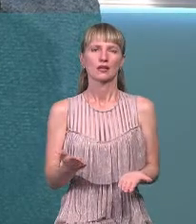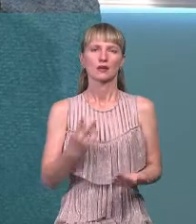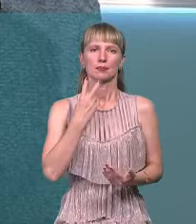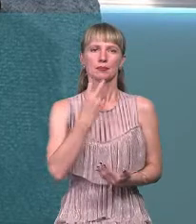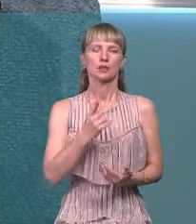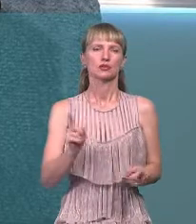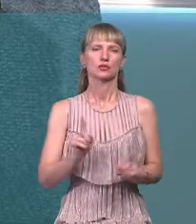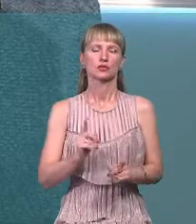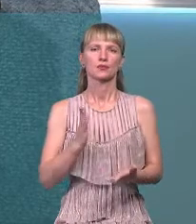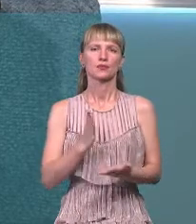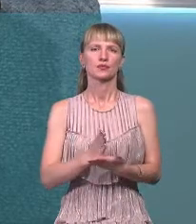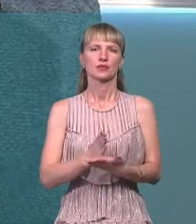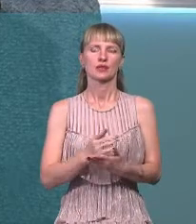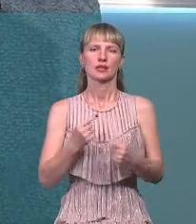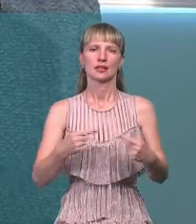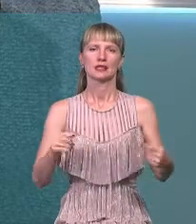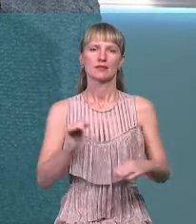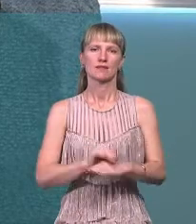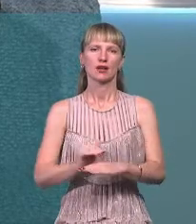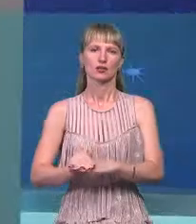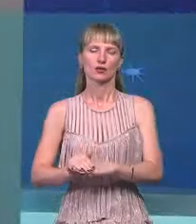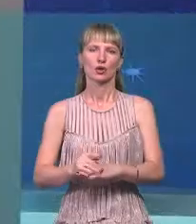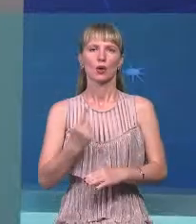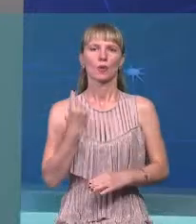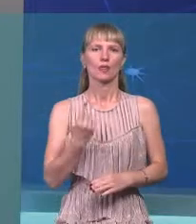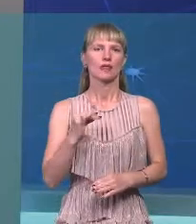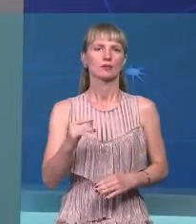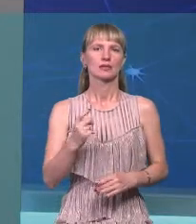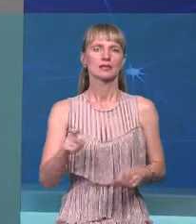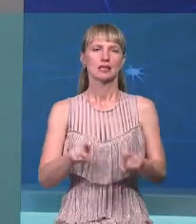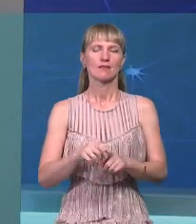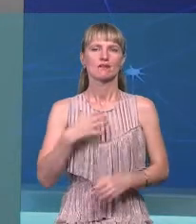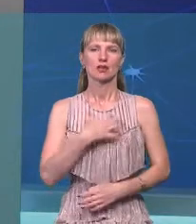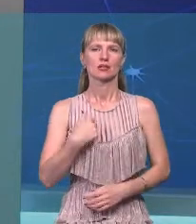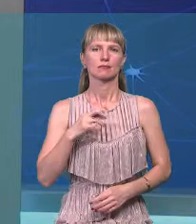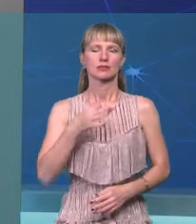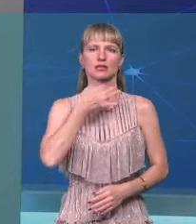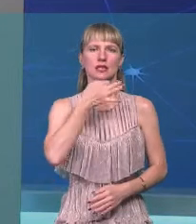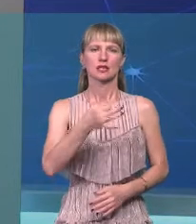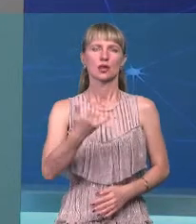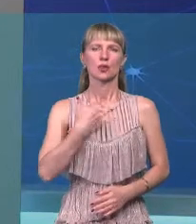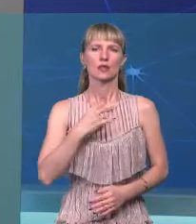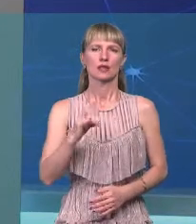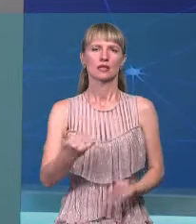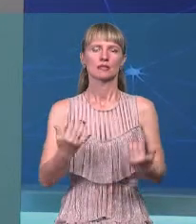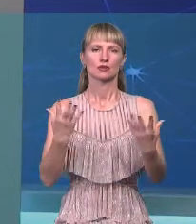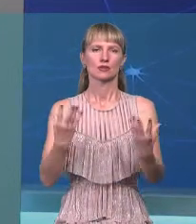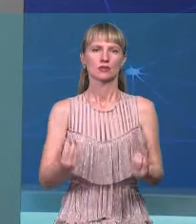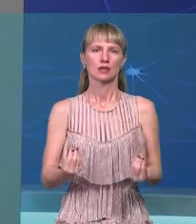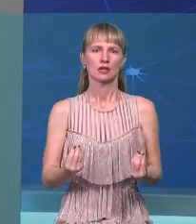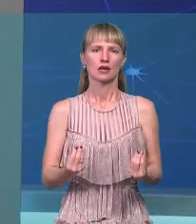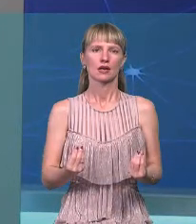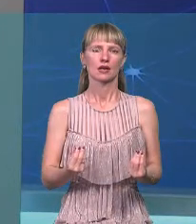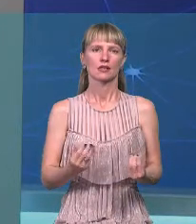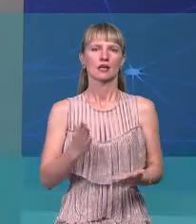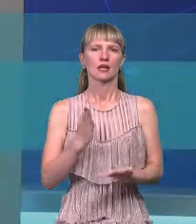кажу, що тут є цілий ряд факторів. Одним із таких важливих, я би сказав, все-таки в нас на сьогоднішній день ще продовжується, на жаль,